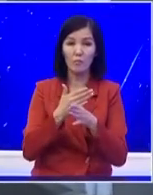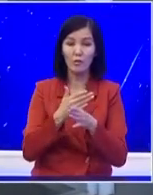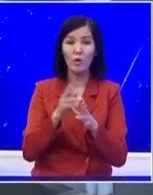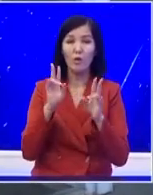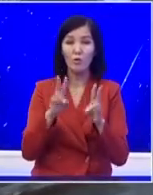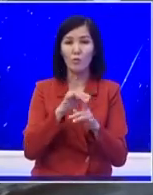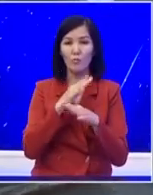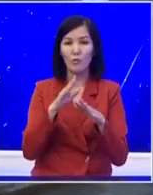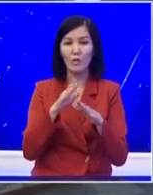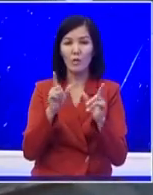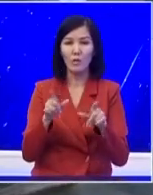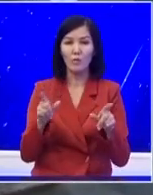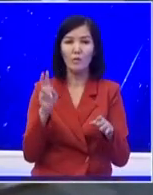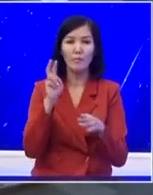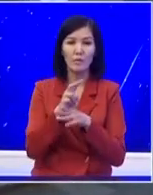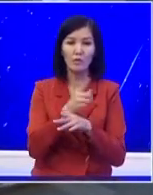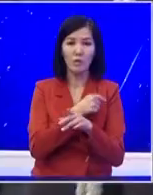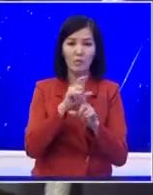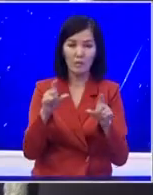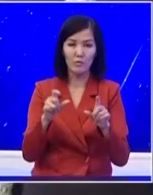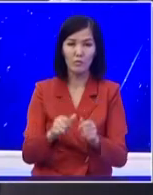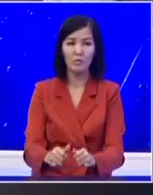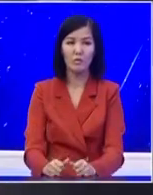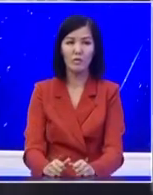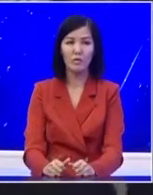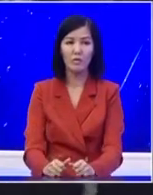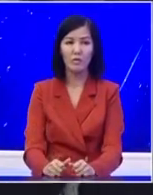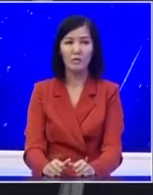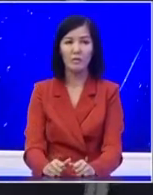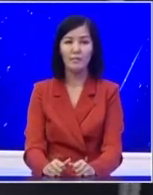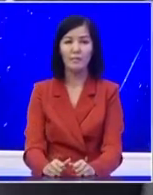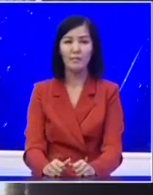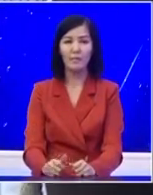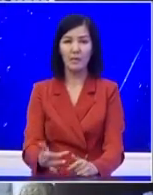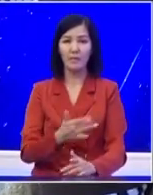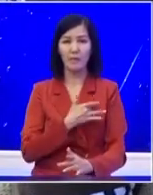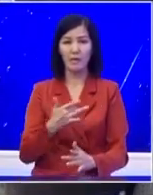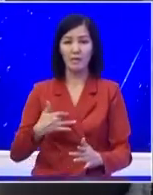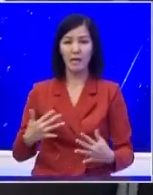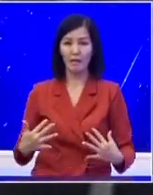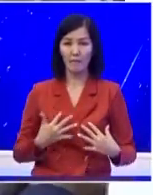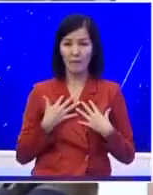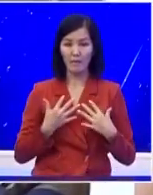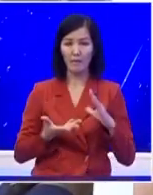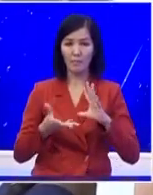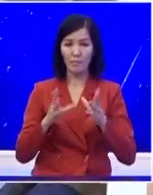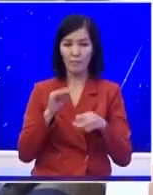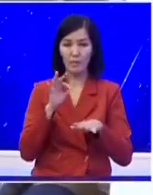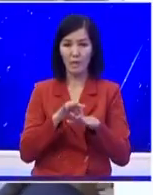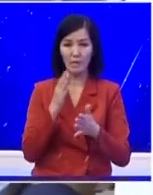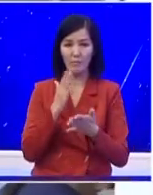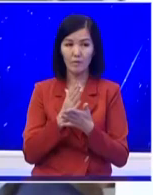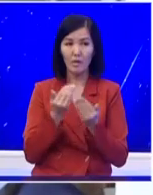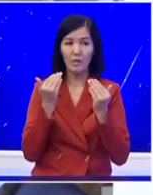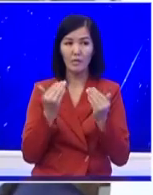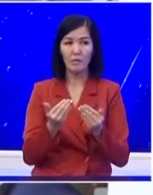многие жители региона все-таки посещают медучреждения. Бронхиальная двусторонняя пневмония, поставили диагноз. Сегодня вот